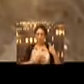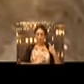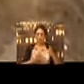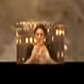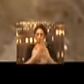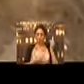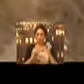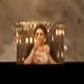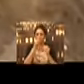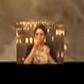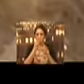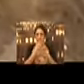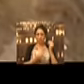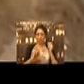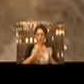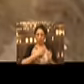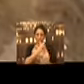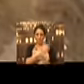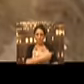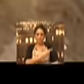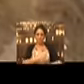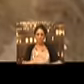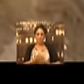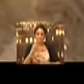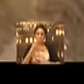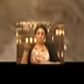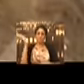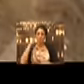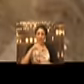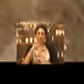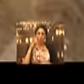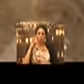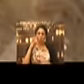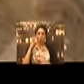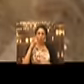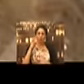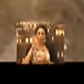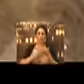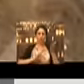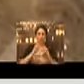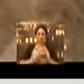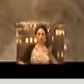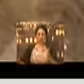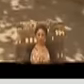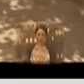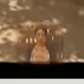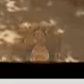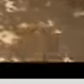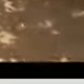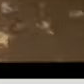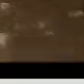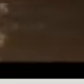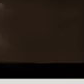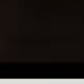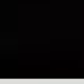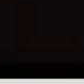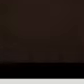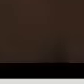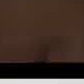بيشوهها وبيخليها عاجزة عن ممارسة حياتها، ده غير إن المرض ممكن يتحول لورم خبيث. تعالوا نشوف معاناة مريم إيه.